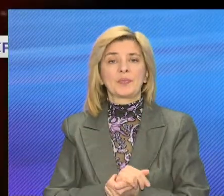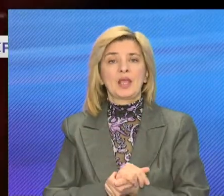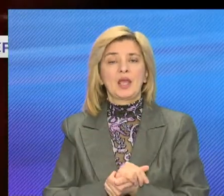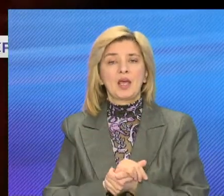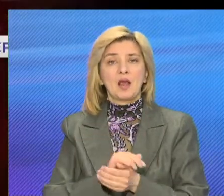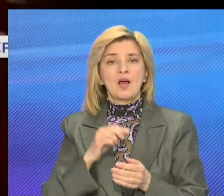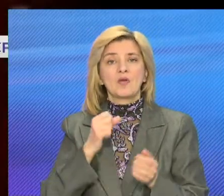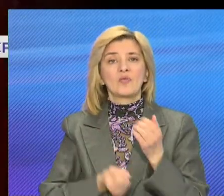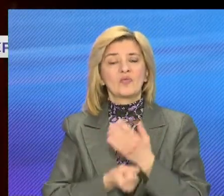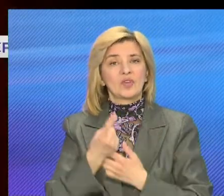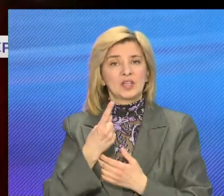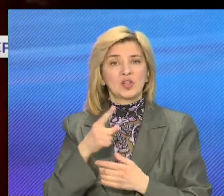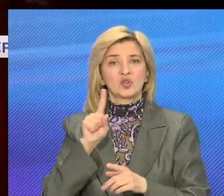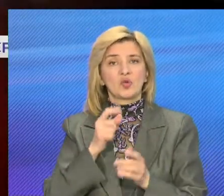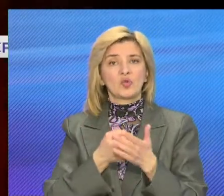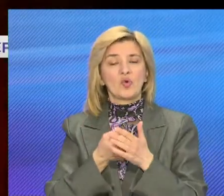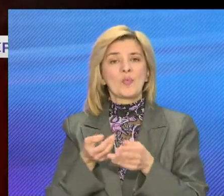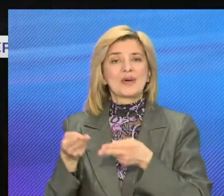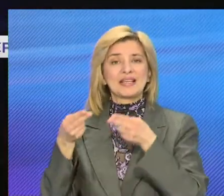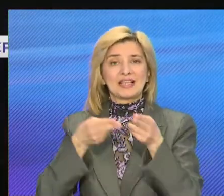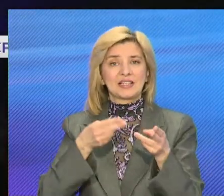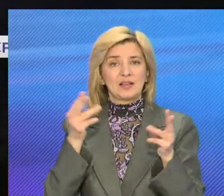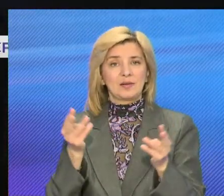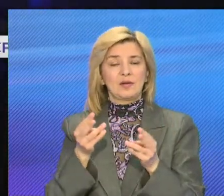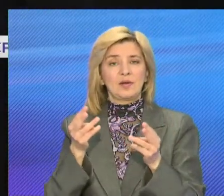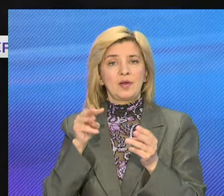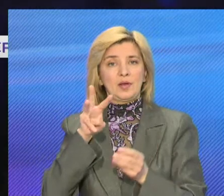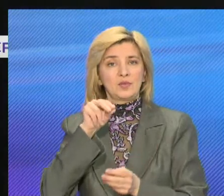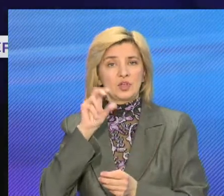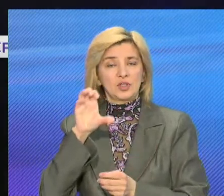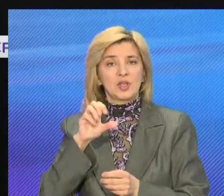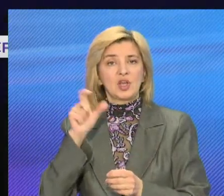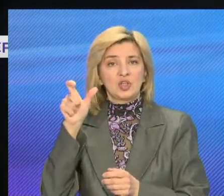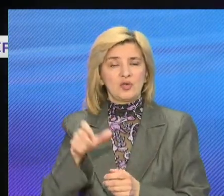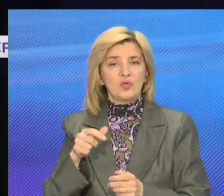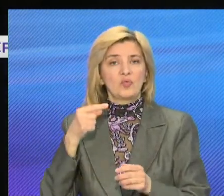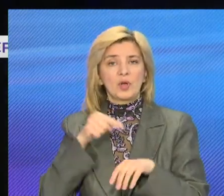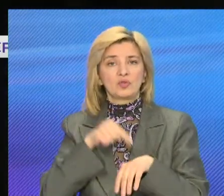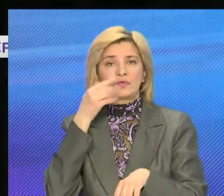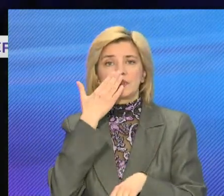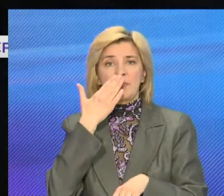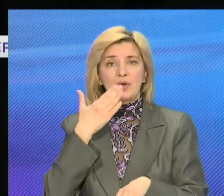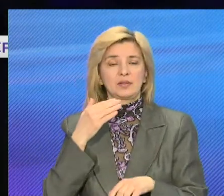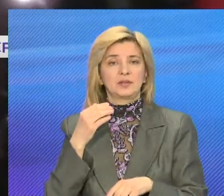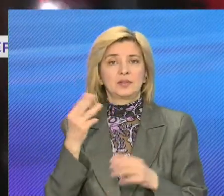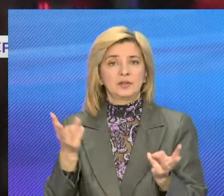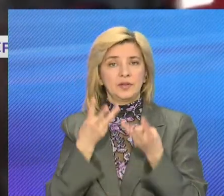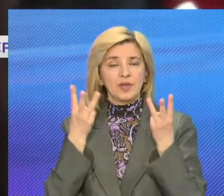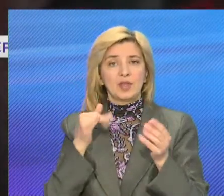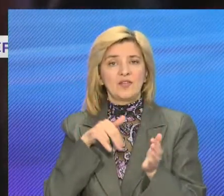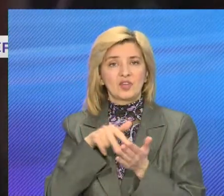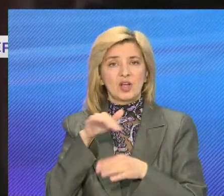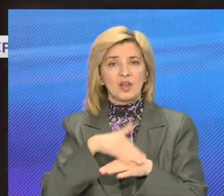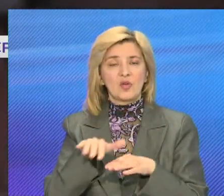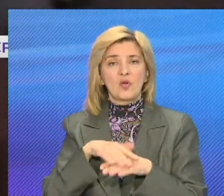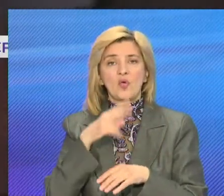Высветлилось, что до прибытия подразделения у жыхар этого дома почув пах гару и вышел на лестницу. Дым и шоу замочной шчыліны